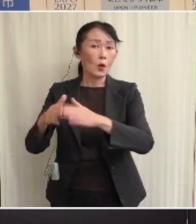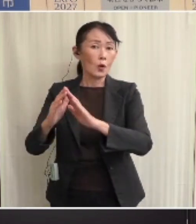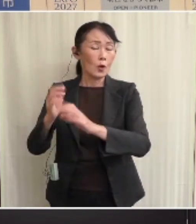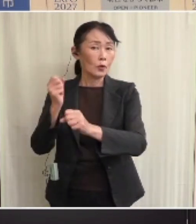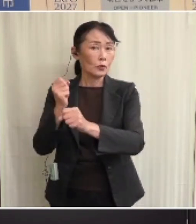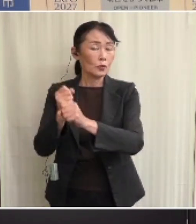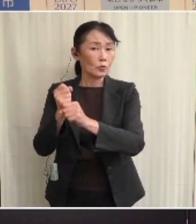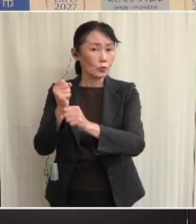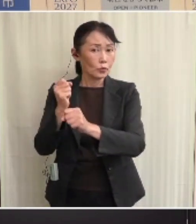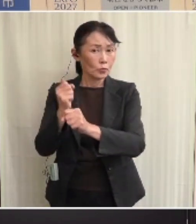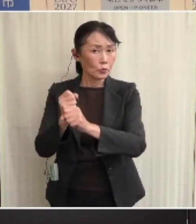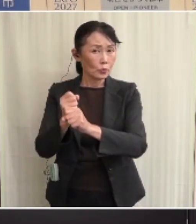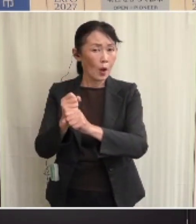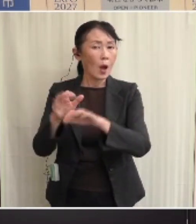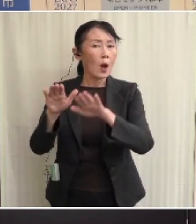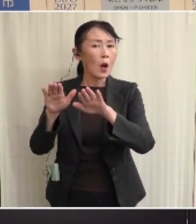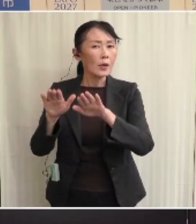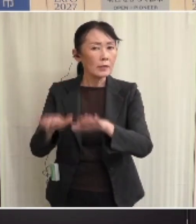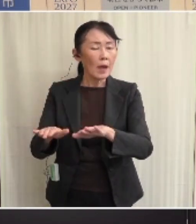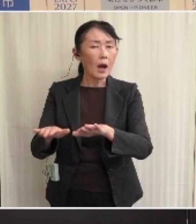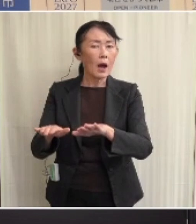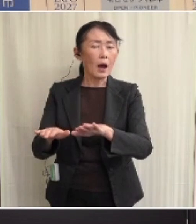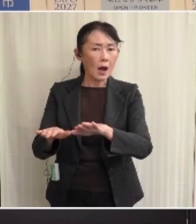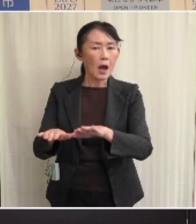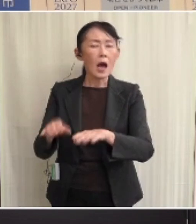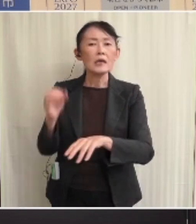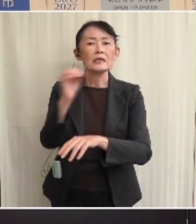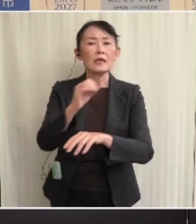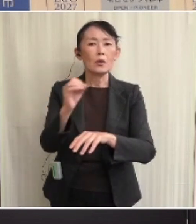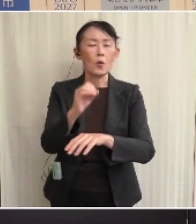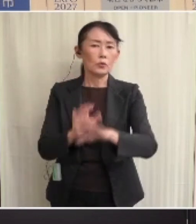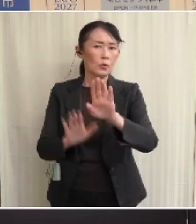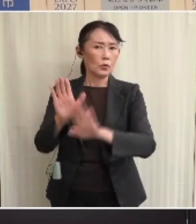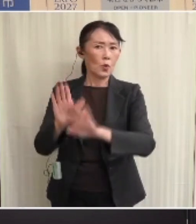ロという状況です。それでも